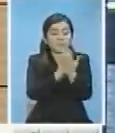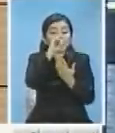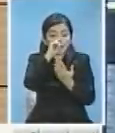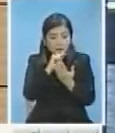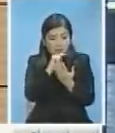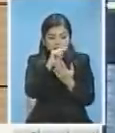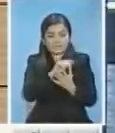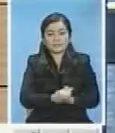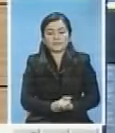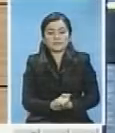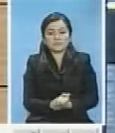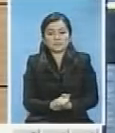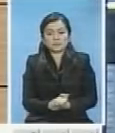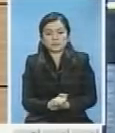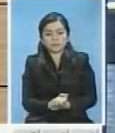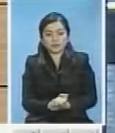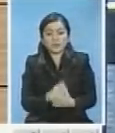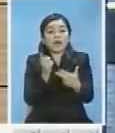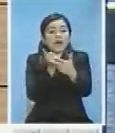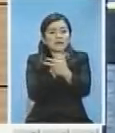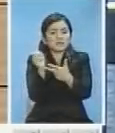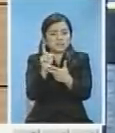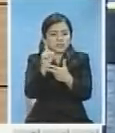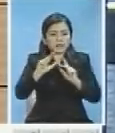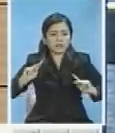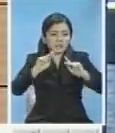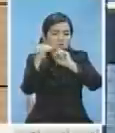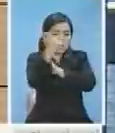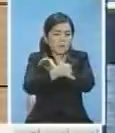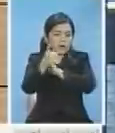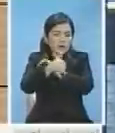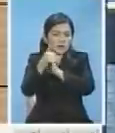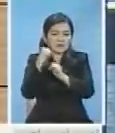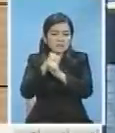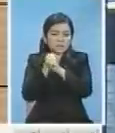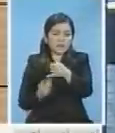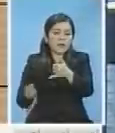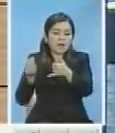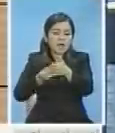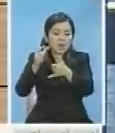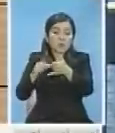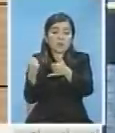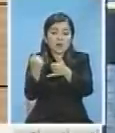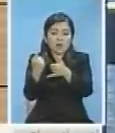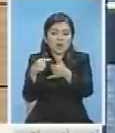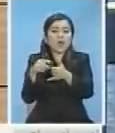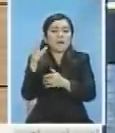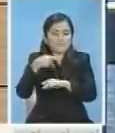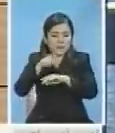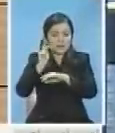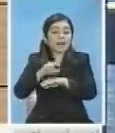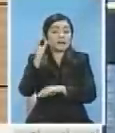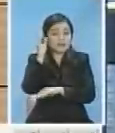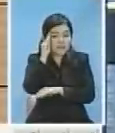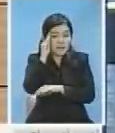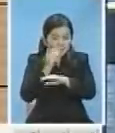ท่านประธานครับในประการแรกในเรื่องของเพื่อประโยชน์ของคนคนเดียวนั้นท่านประธานก็คงทราบดีว่าทันทีที่เข้ามา